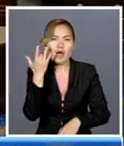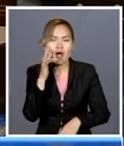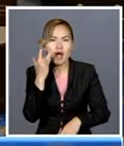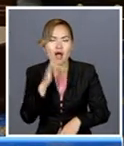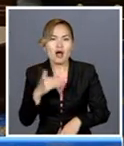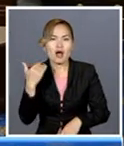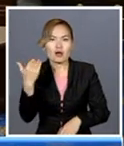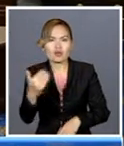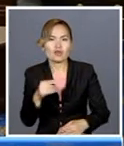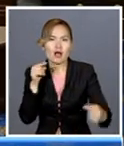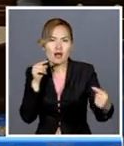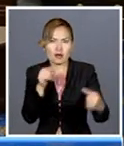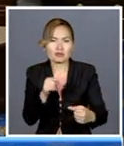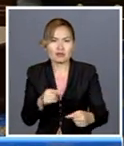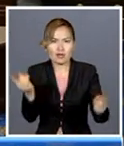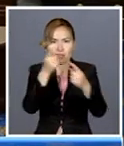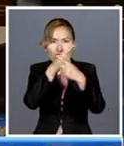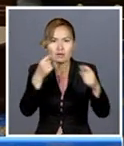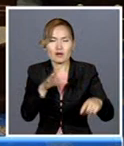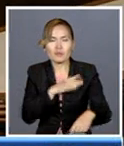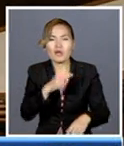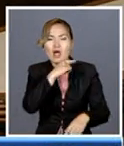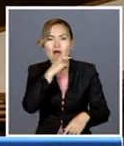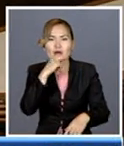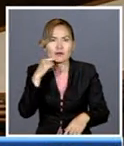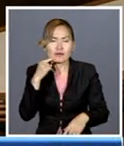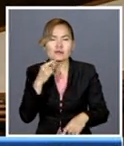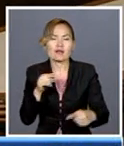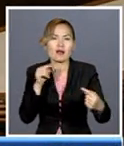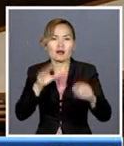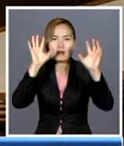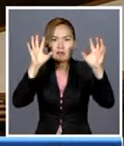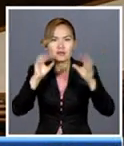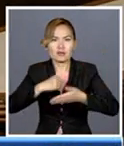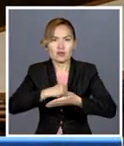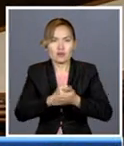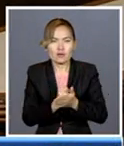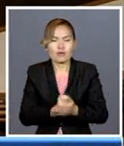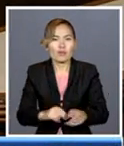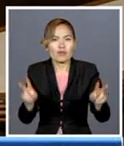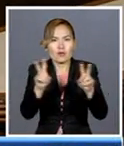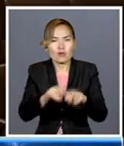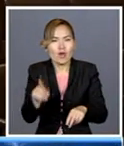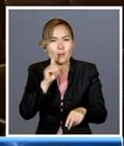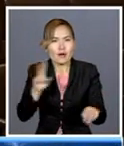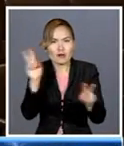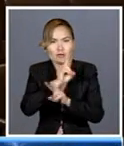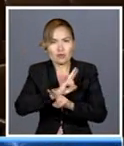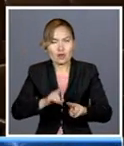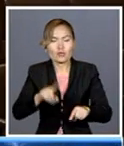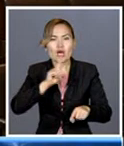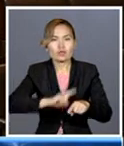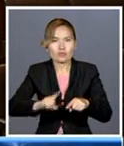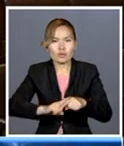жауап қайтаратынын ескертті. Ресейге қарсы жаңа санкциялар жобасын Сенат қашан қарайтыны әзірге белгісіз, бірақ оның да қабылдайтындығы